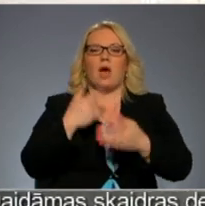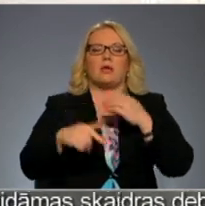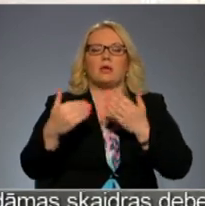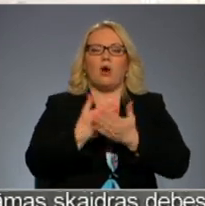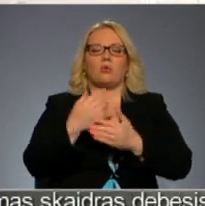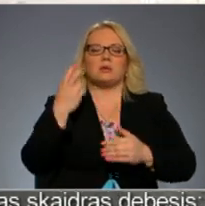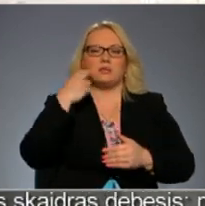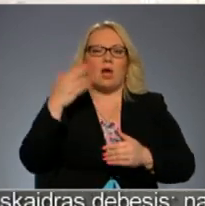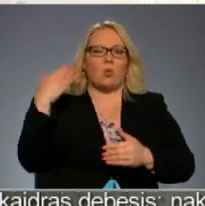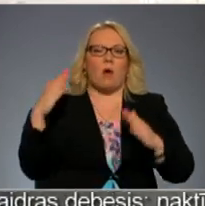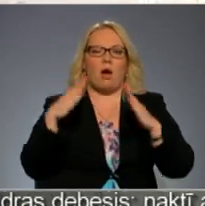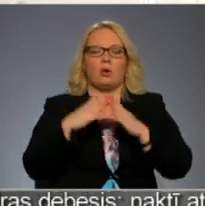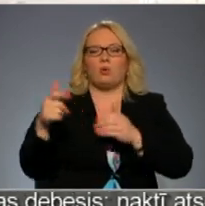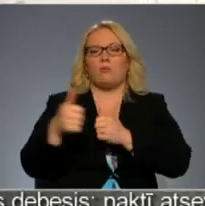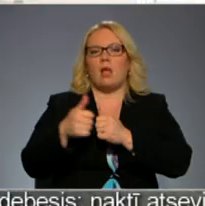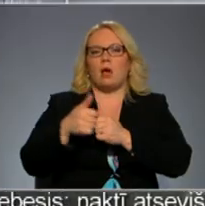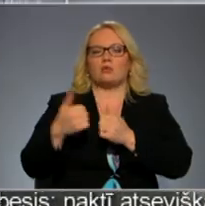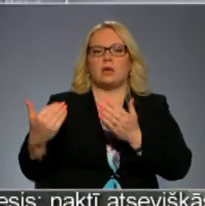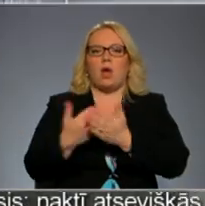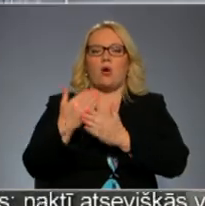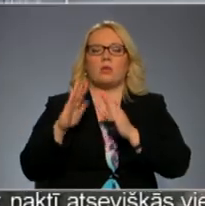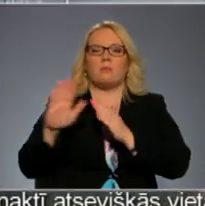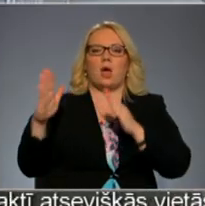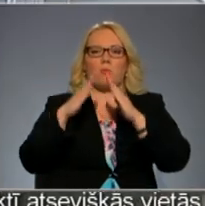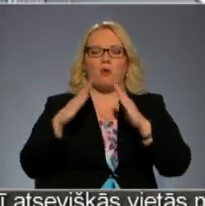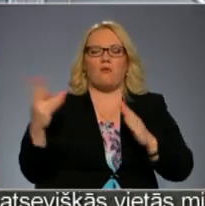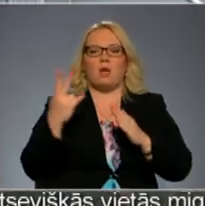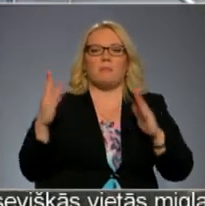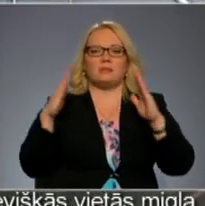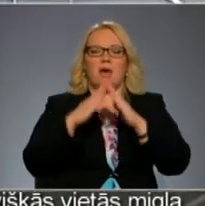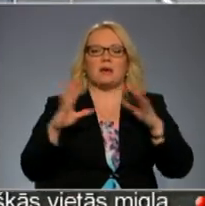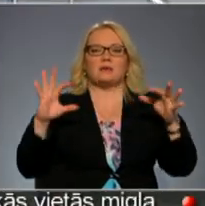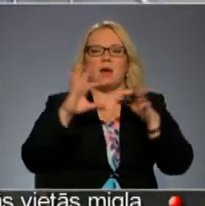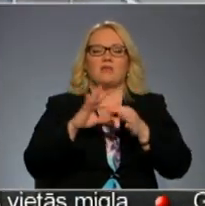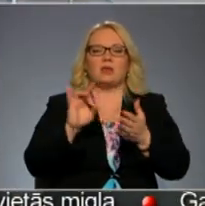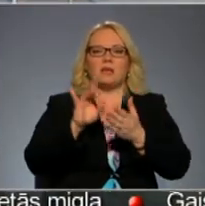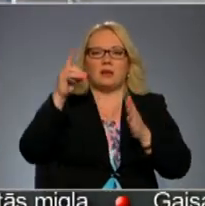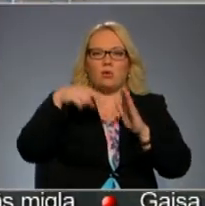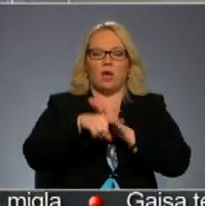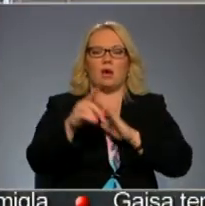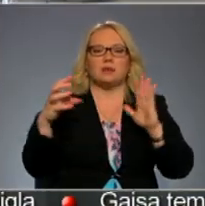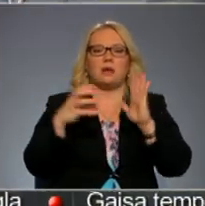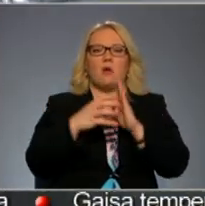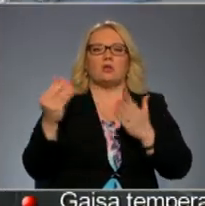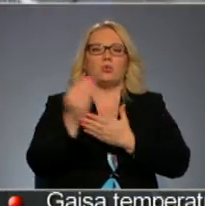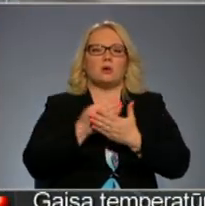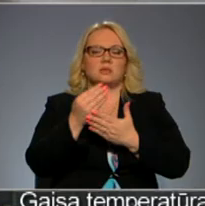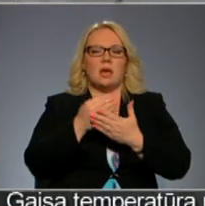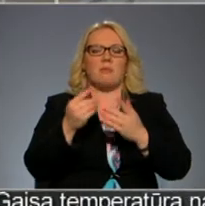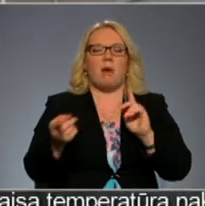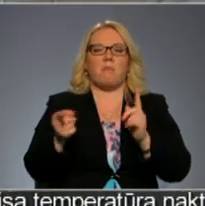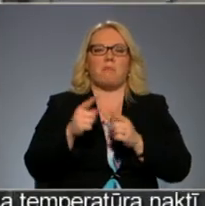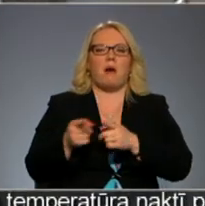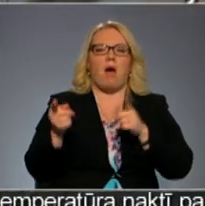senu ēku, turpat blakus slējas jauna piebūve. Abas ēkas tiks savienotas ar centrālo ieeju, kas simboliski nozīmēs pārēju